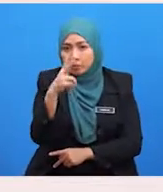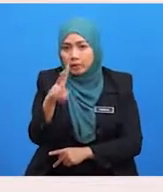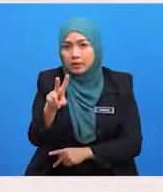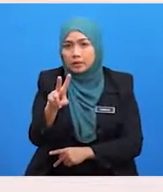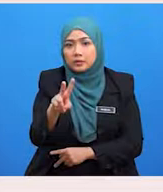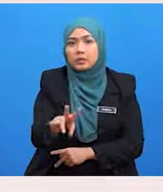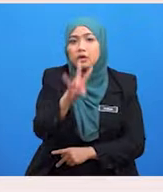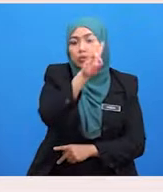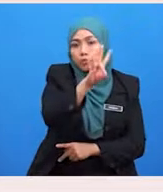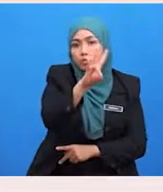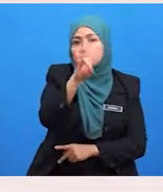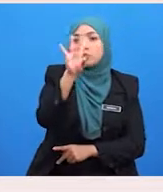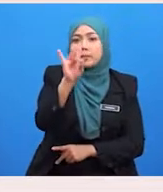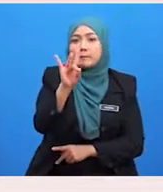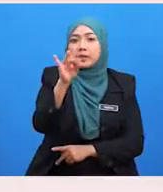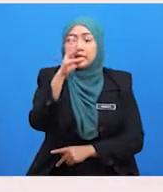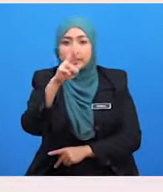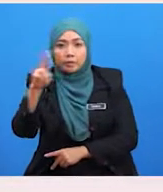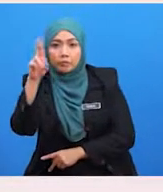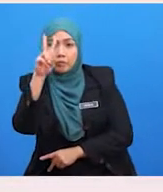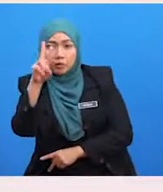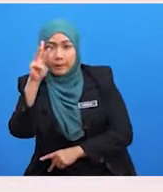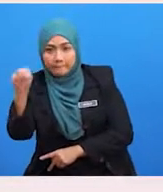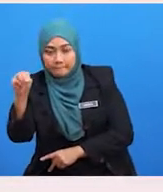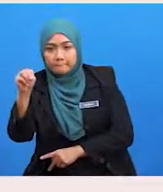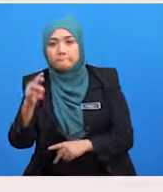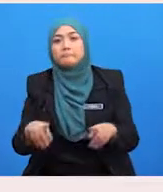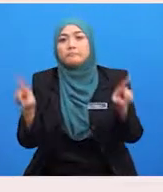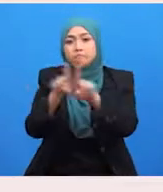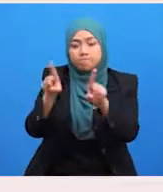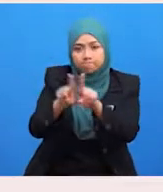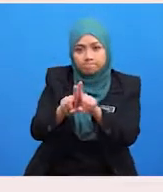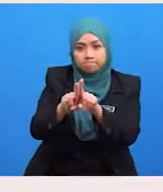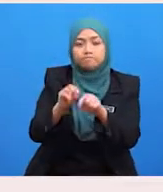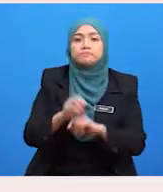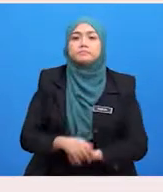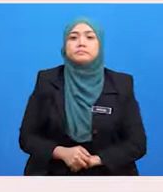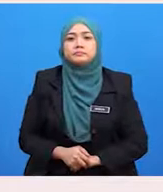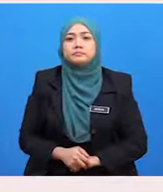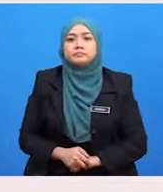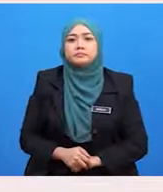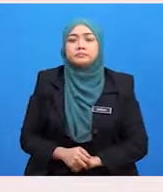RM7,800. Jadi, susut nilai terkumpul kenderaan tahun 2018 menjadi